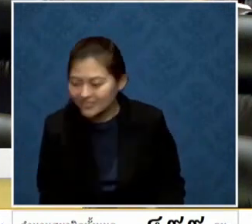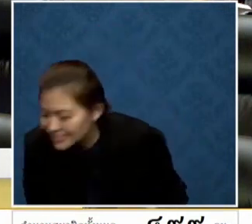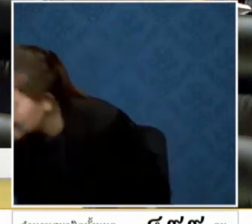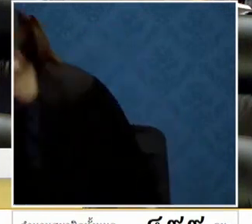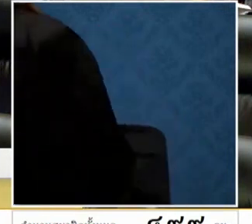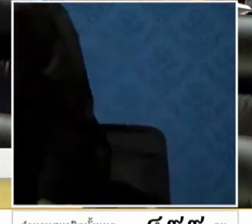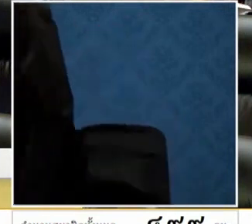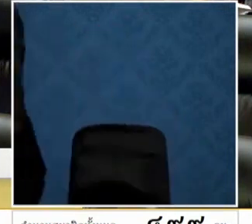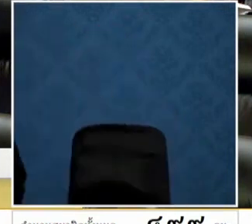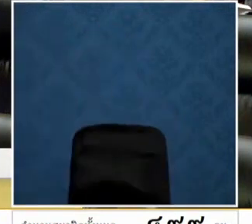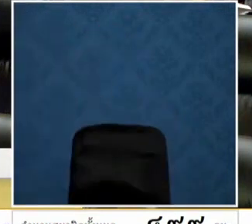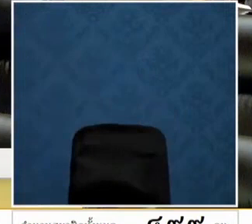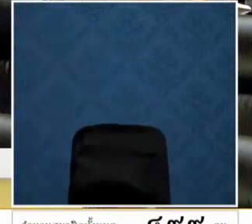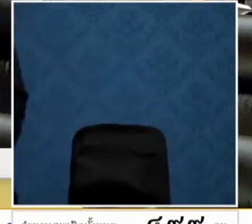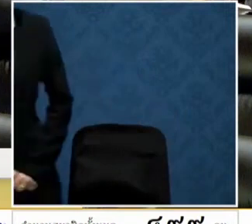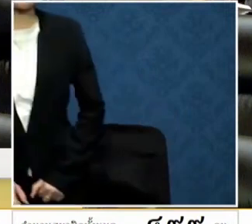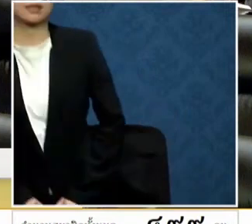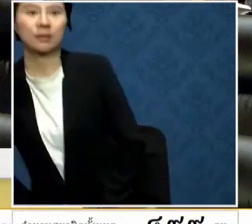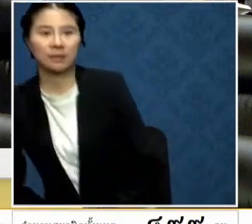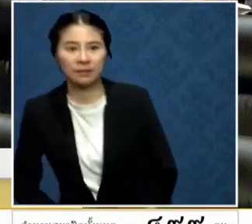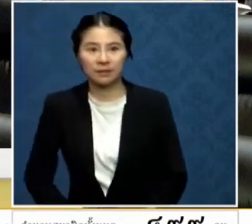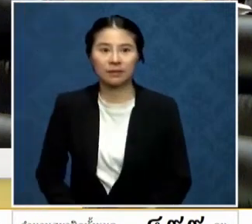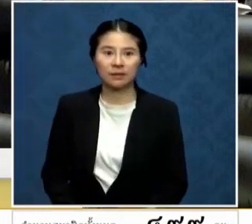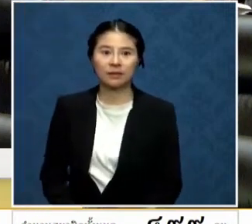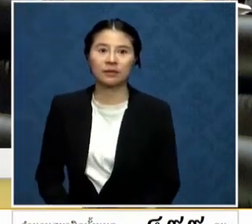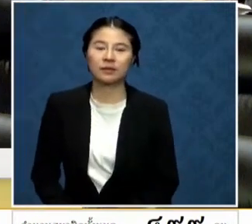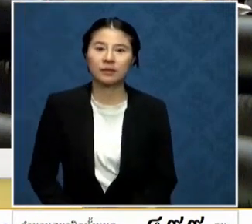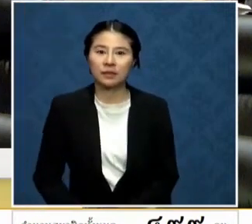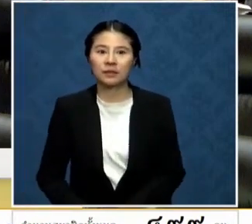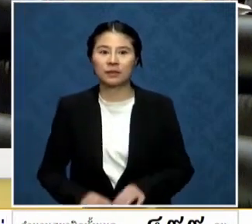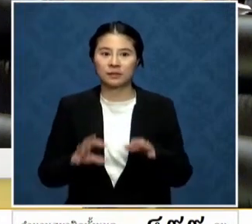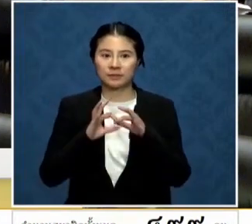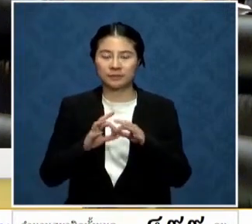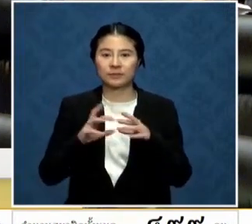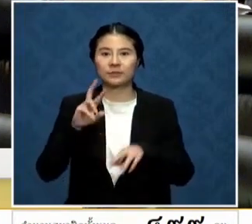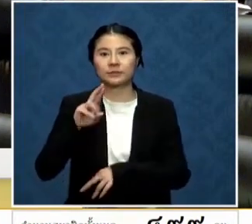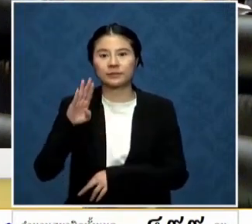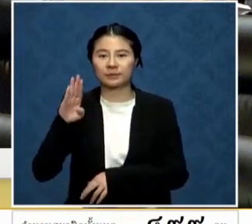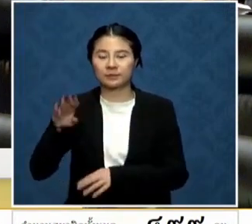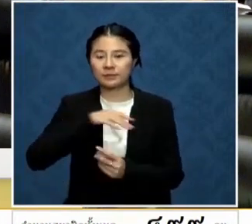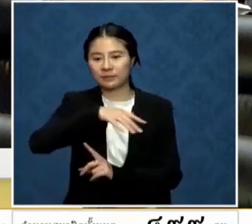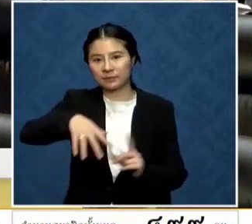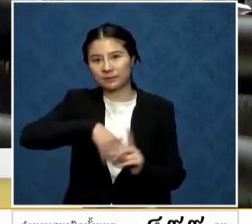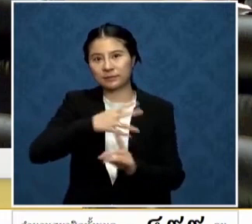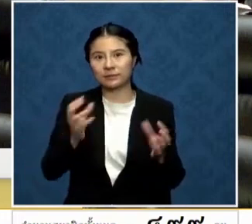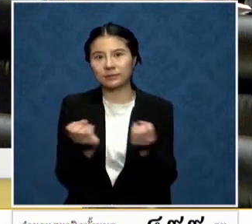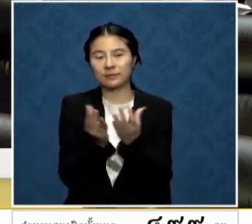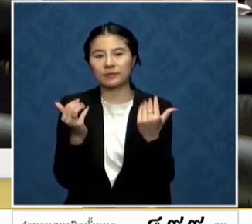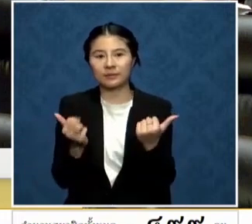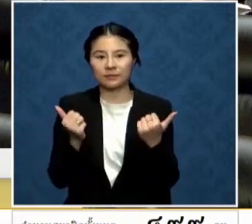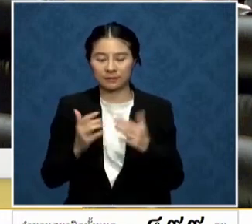อื่นๆและการกระทบต่อระบบนิเวศสูงสุดด้วยเหตุนี้ผมจึงขอ